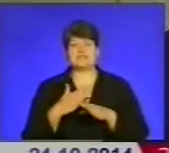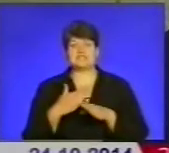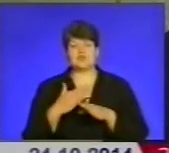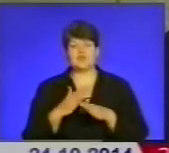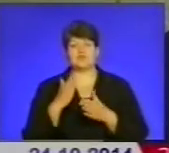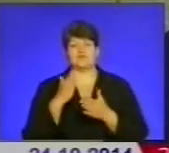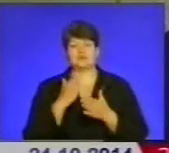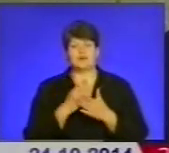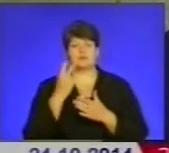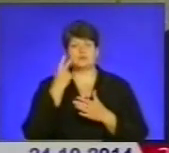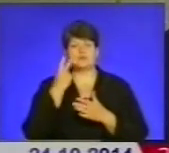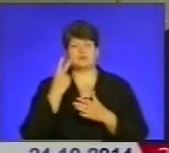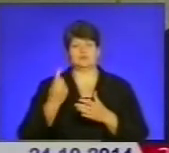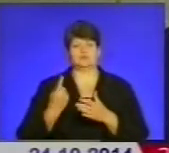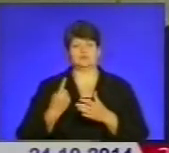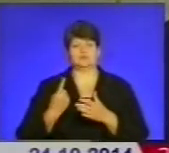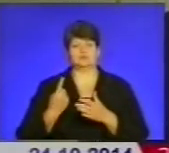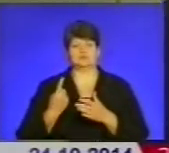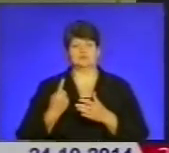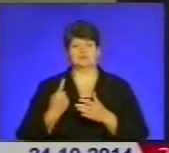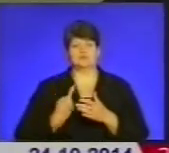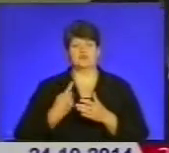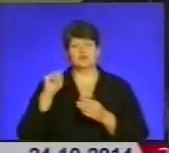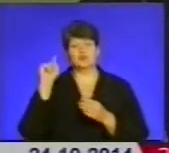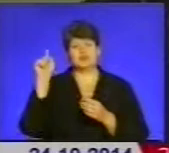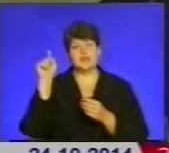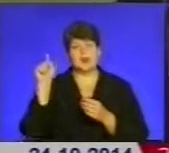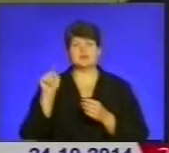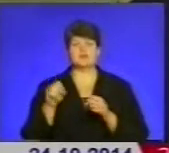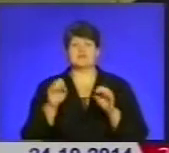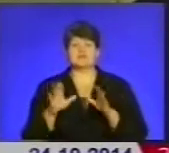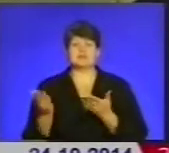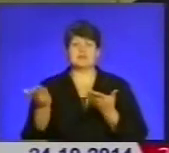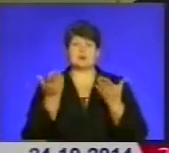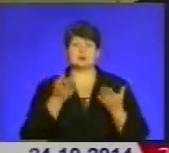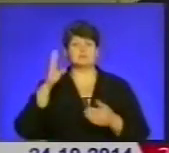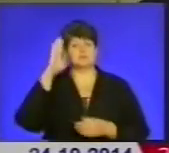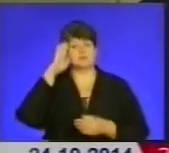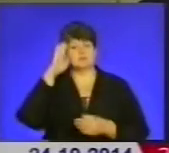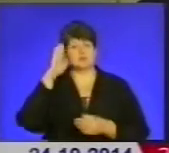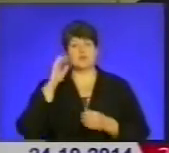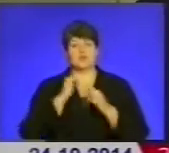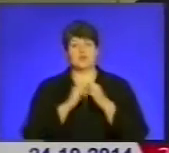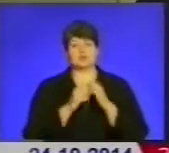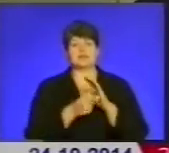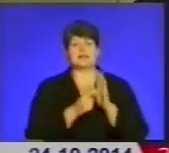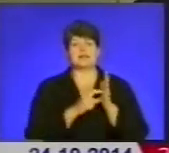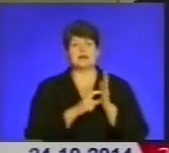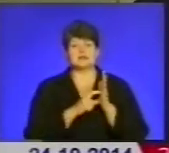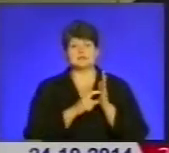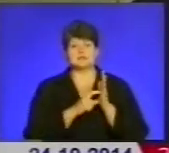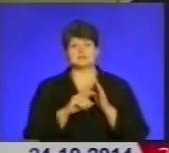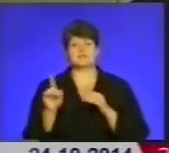несе постійну вахту там. І вони вирішили запросити бійців у кожен клас,